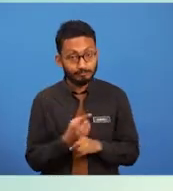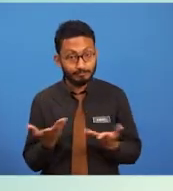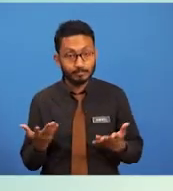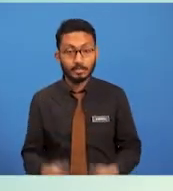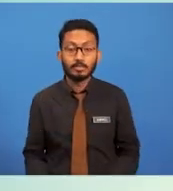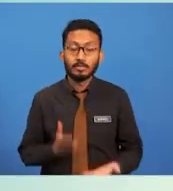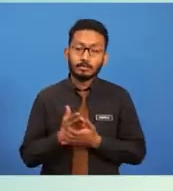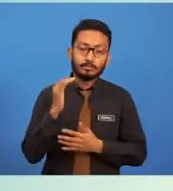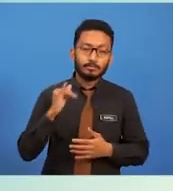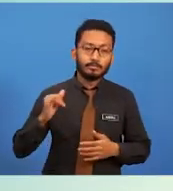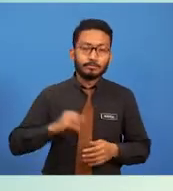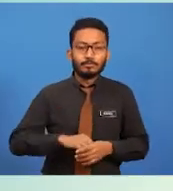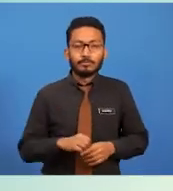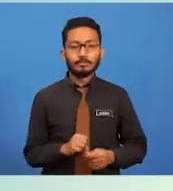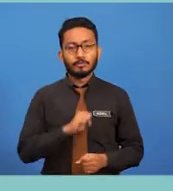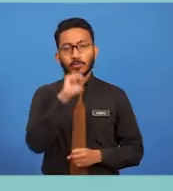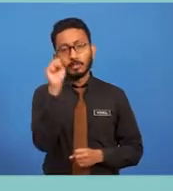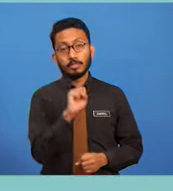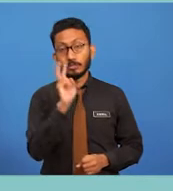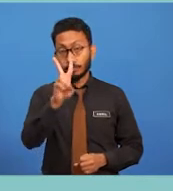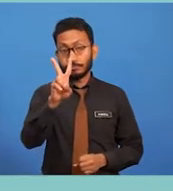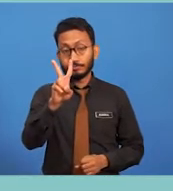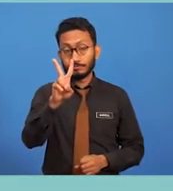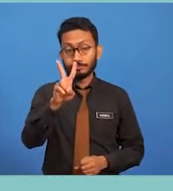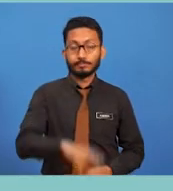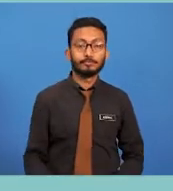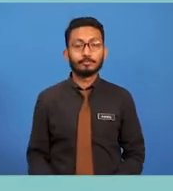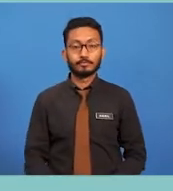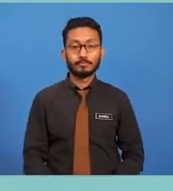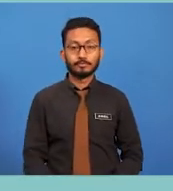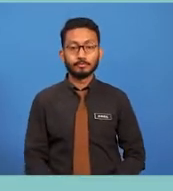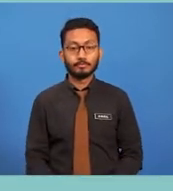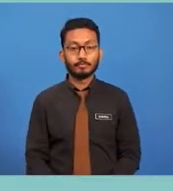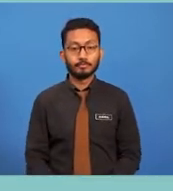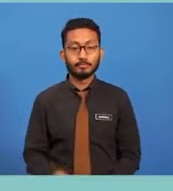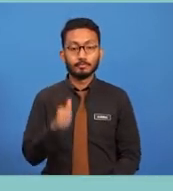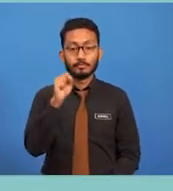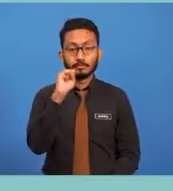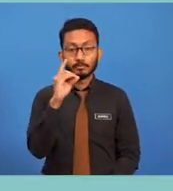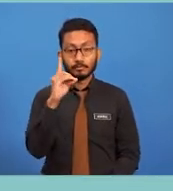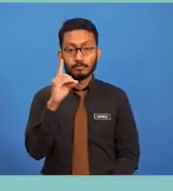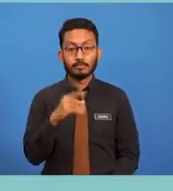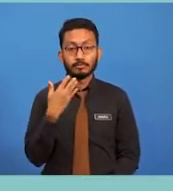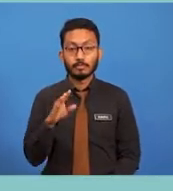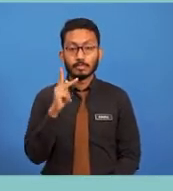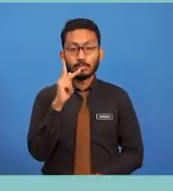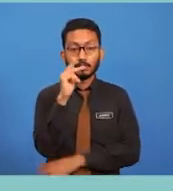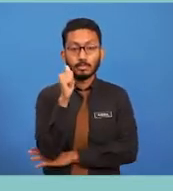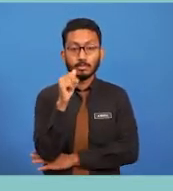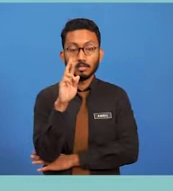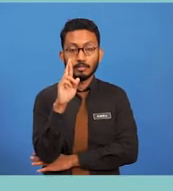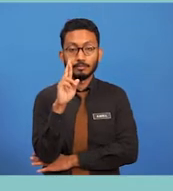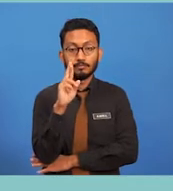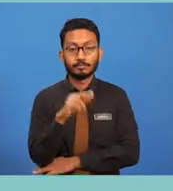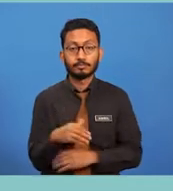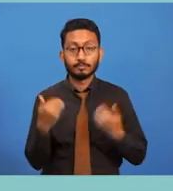Seterusnya, kita ke soalan yang kedua. Asid karbonik merupakan asid